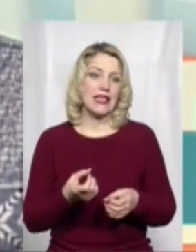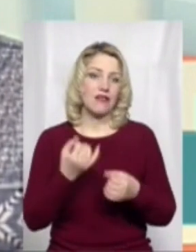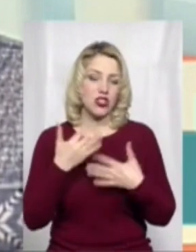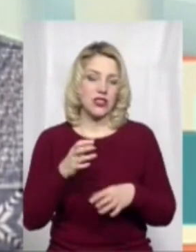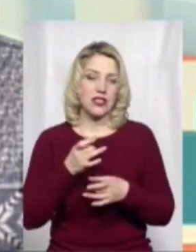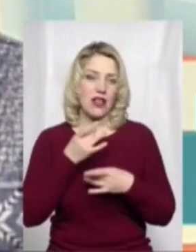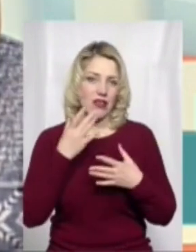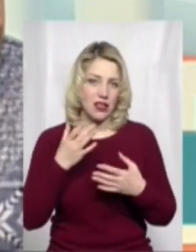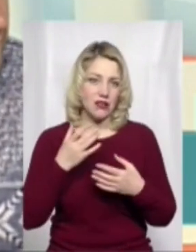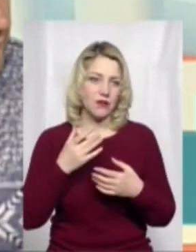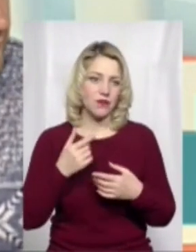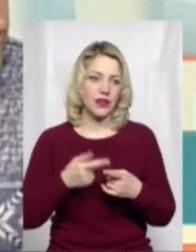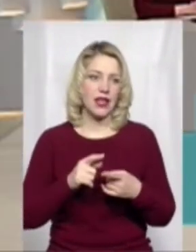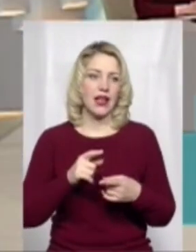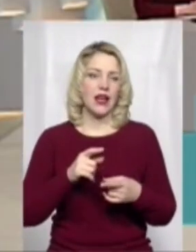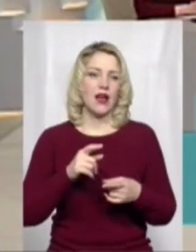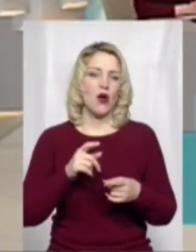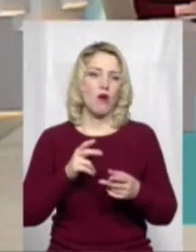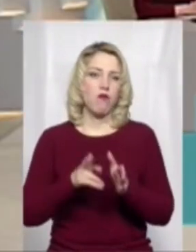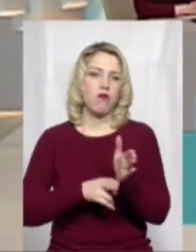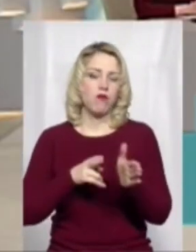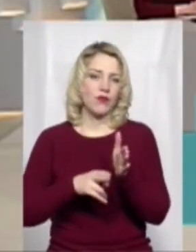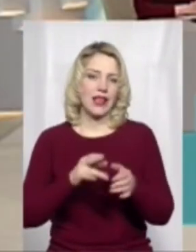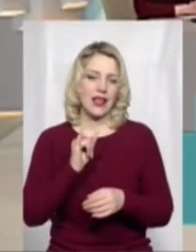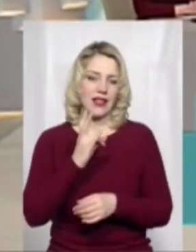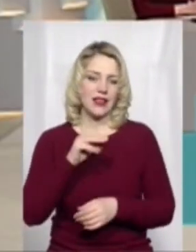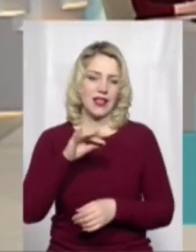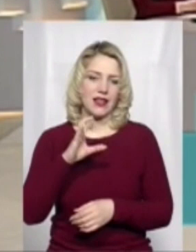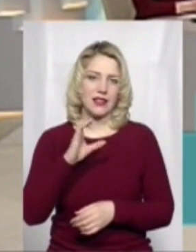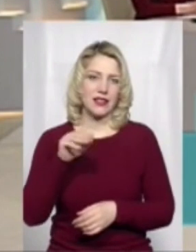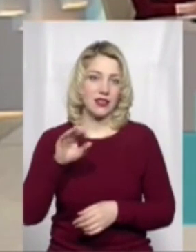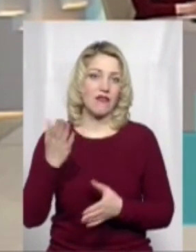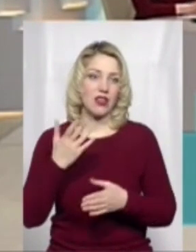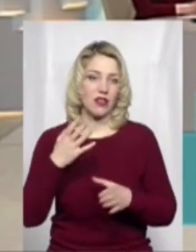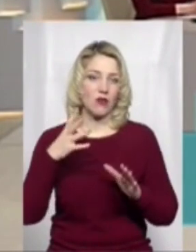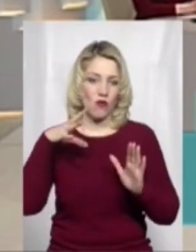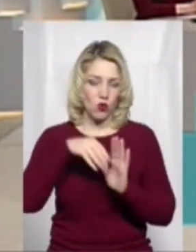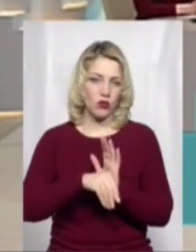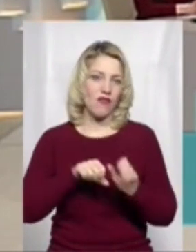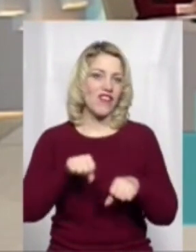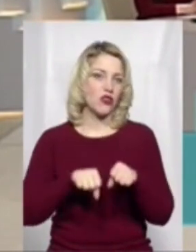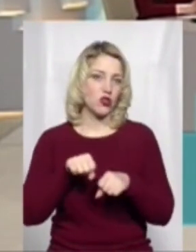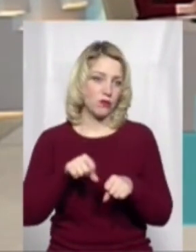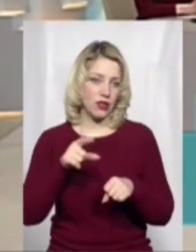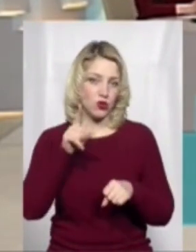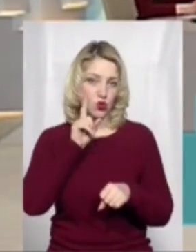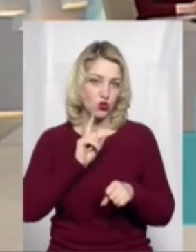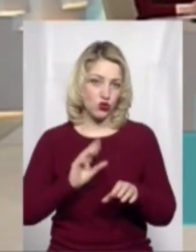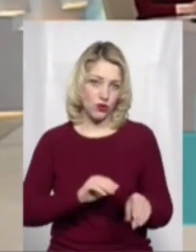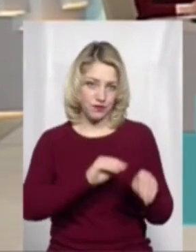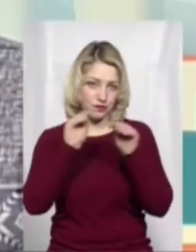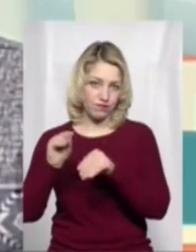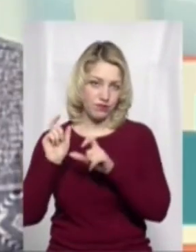логістика, зокрема потяг Інтерсіті, в який дуже зручно завантажити велосипед. Тому перспективи зовнішнього туризму на Поділлі ми